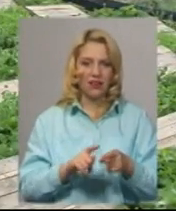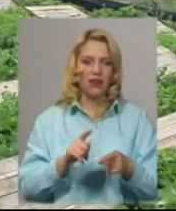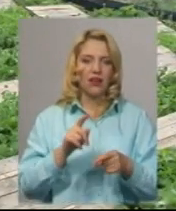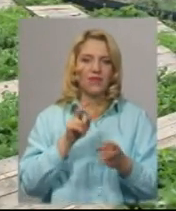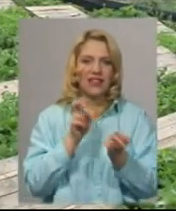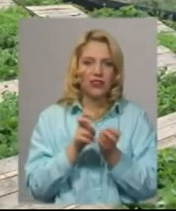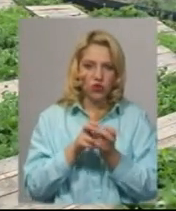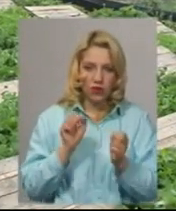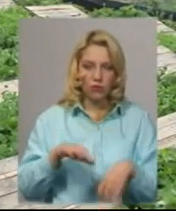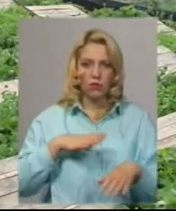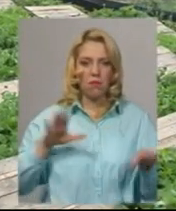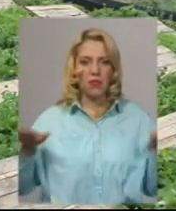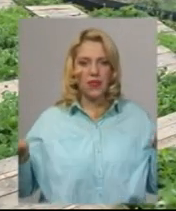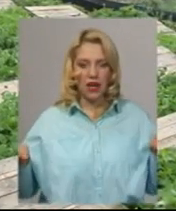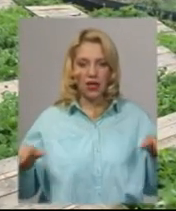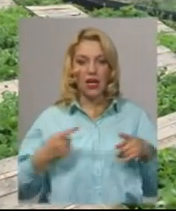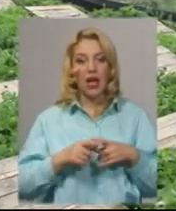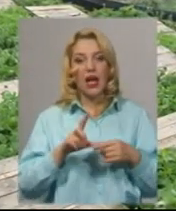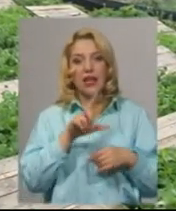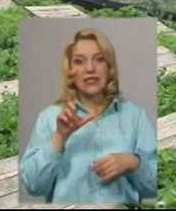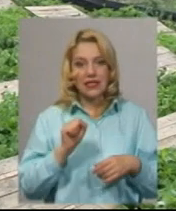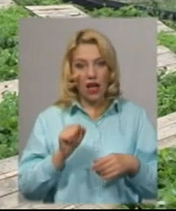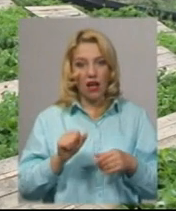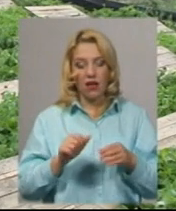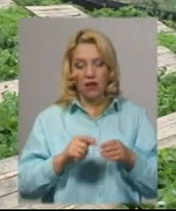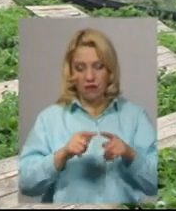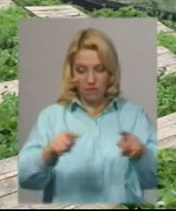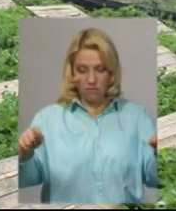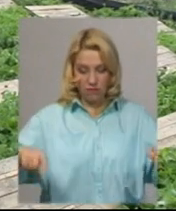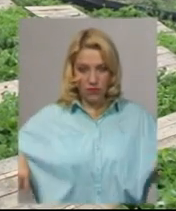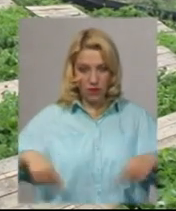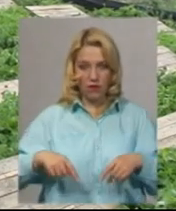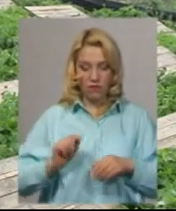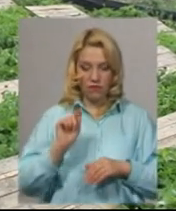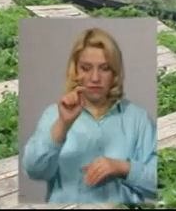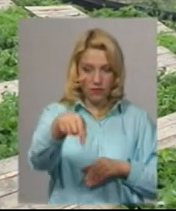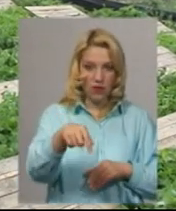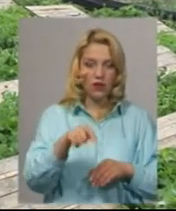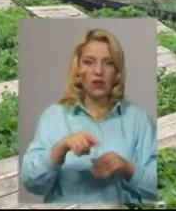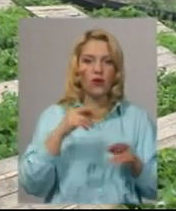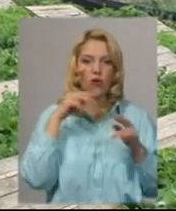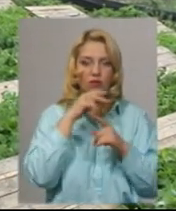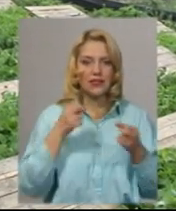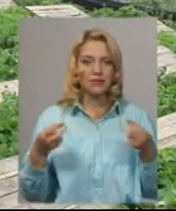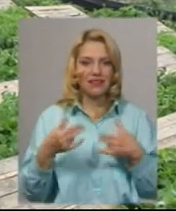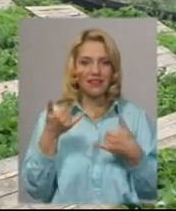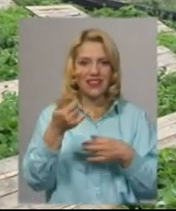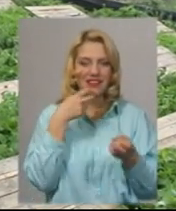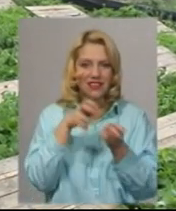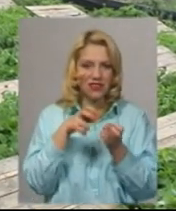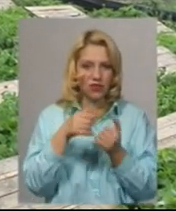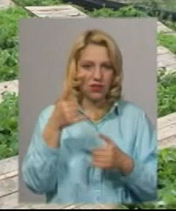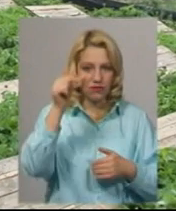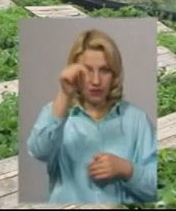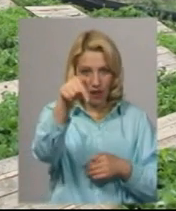За периметром поля розкладається спеціальна отрута, закопується в землю, щоб равлик до неї не дістався. Оця